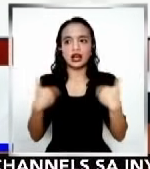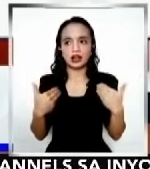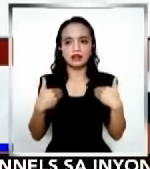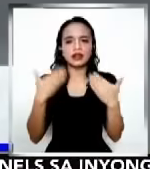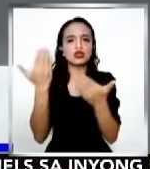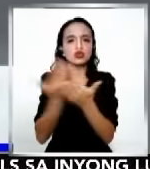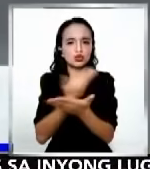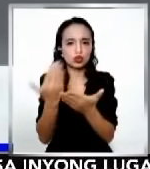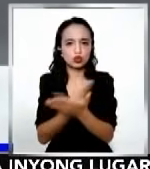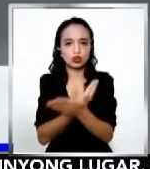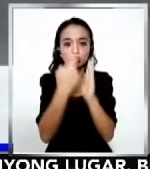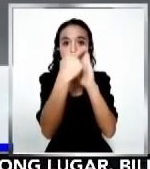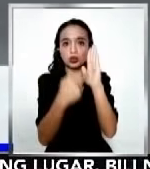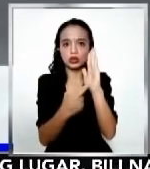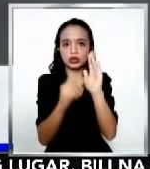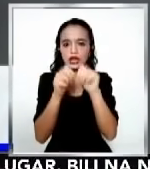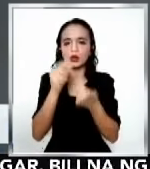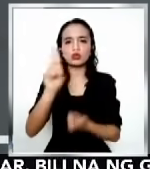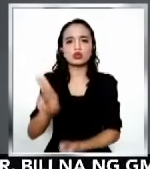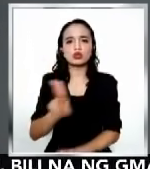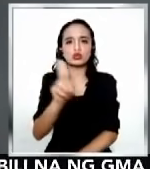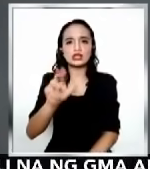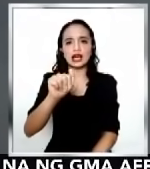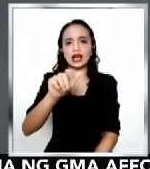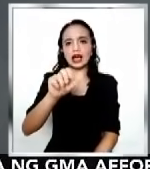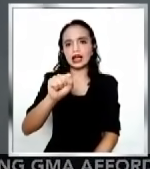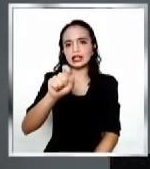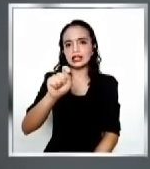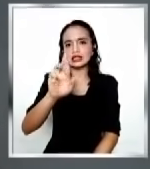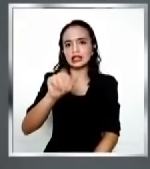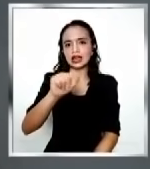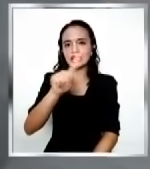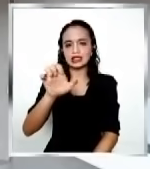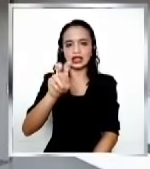AstraZeneca vaccine. Cedric Castillo, nakatutok, 24 Oras.